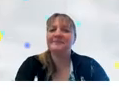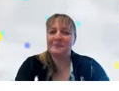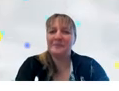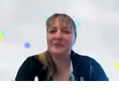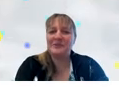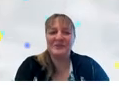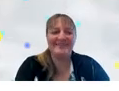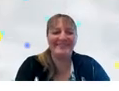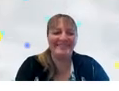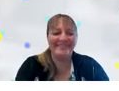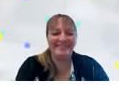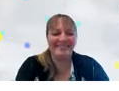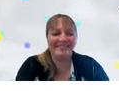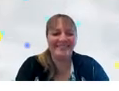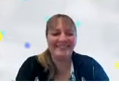bitteschön